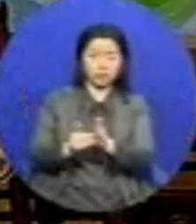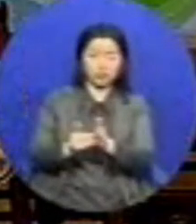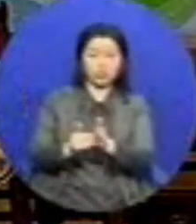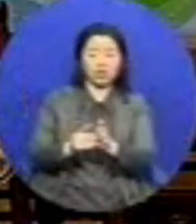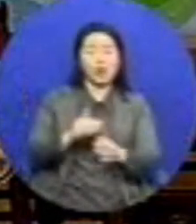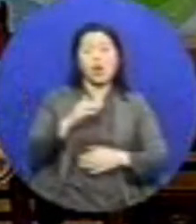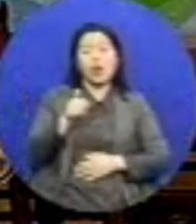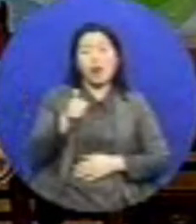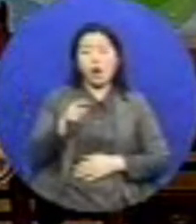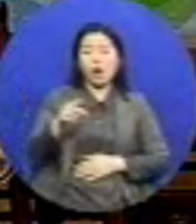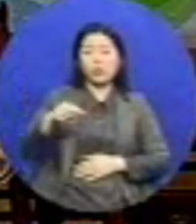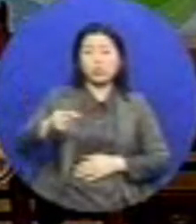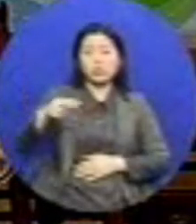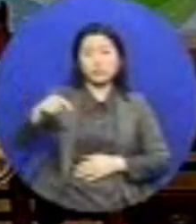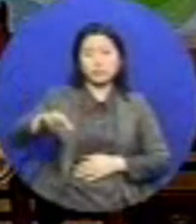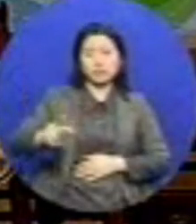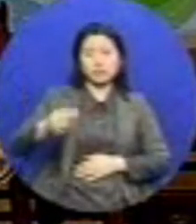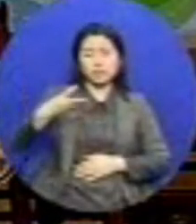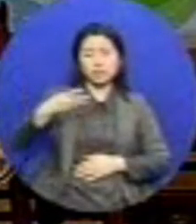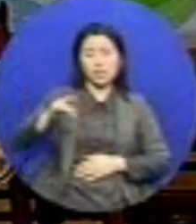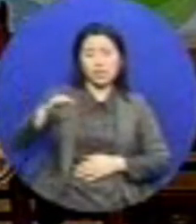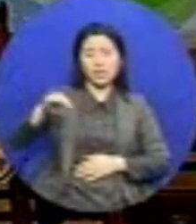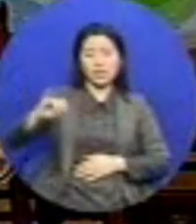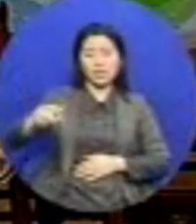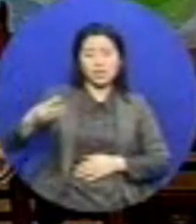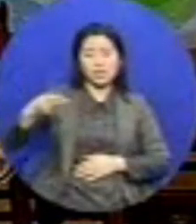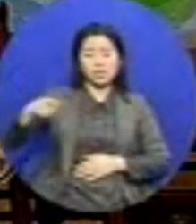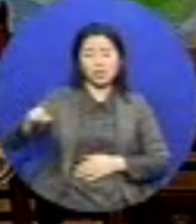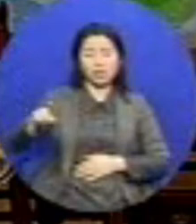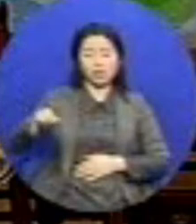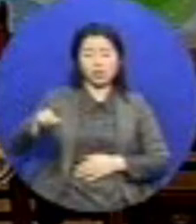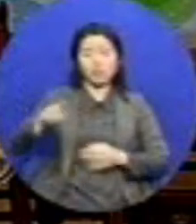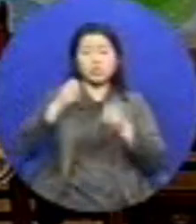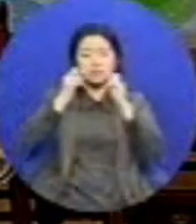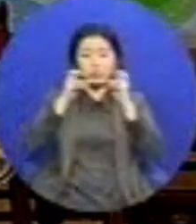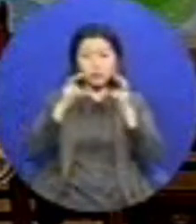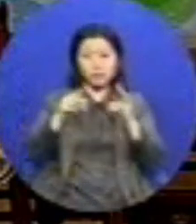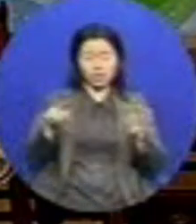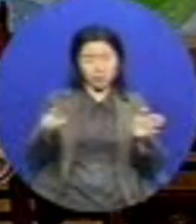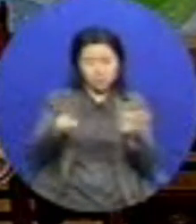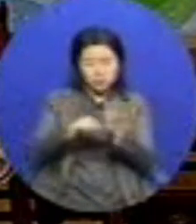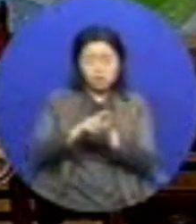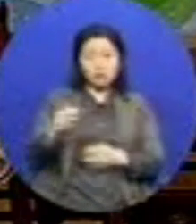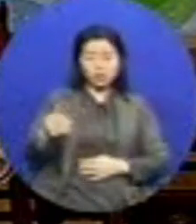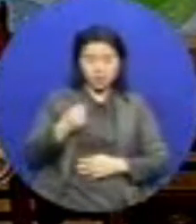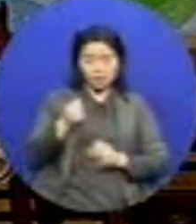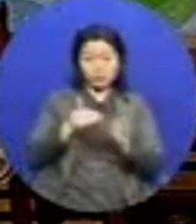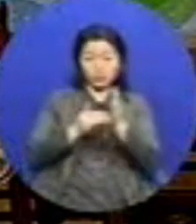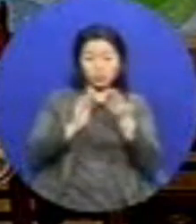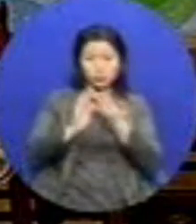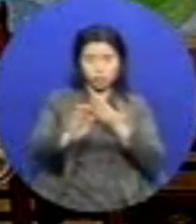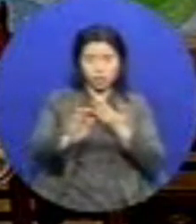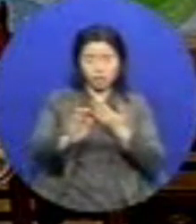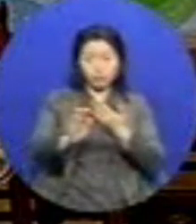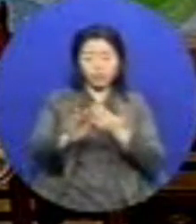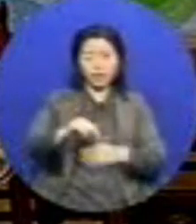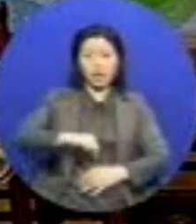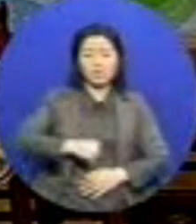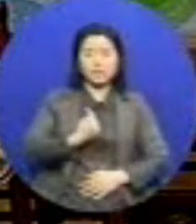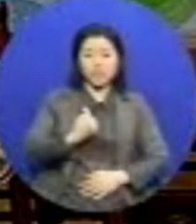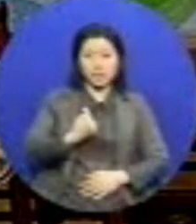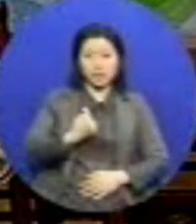허드슨 테일러 선교사 가 이 믿음을 가지고 나니까 자기가 너무나